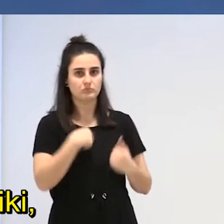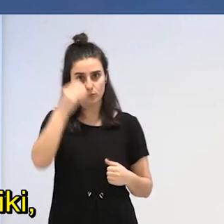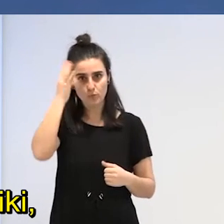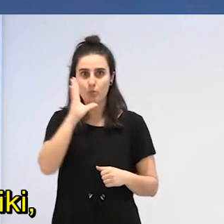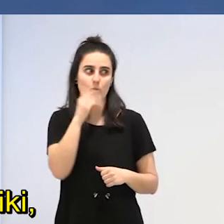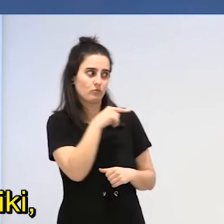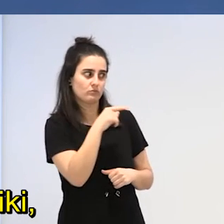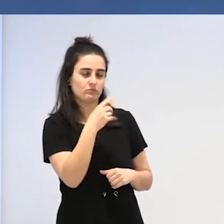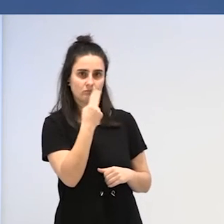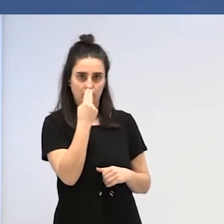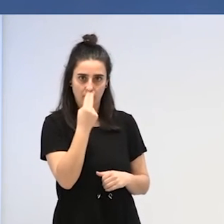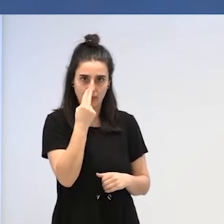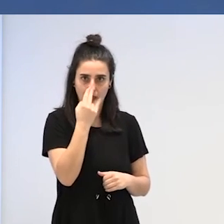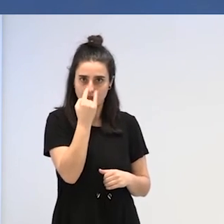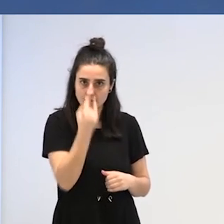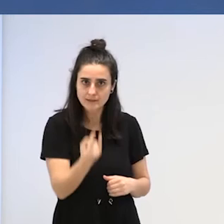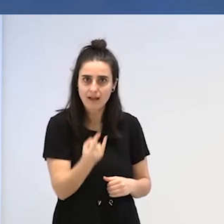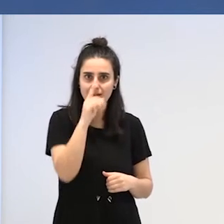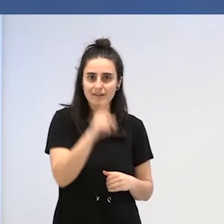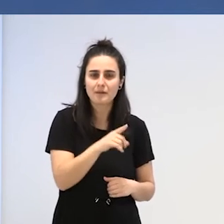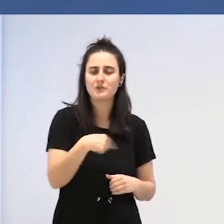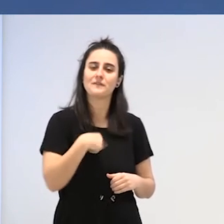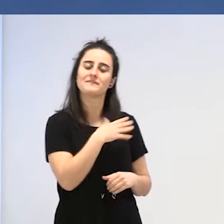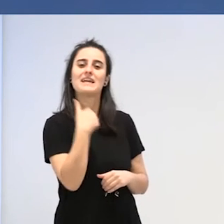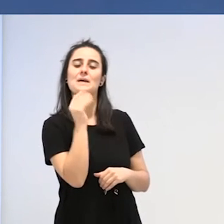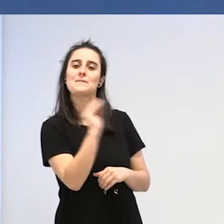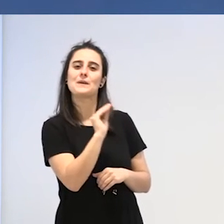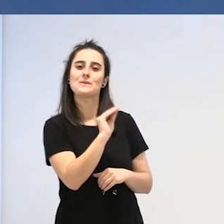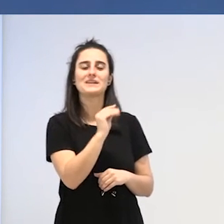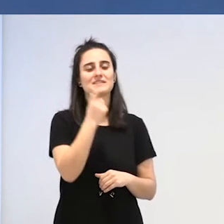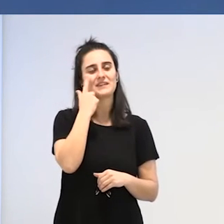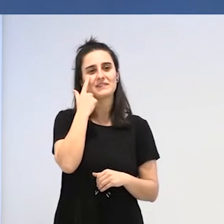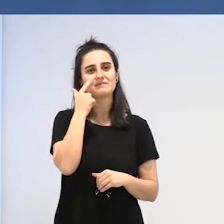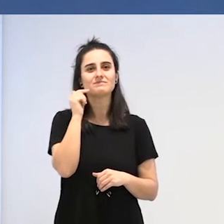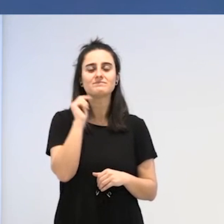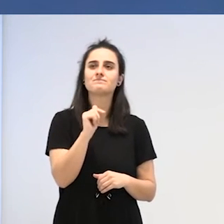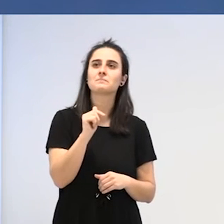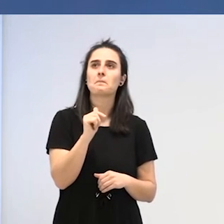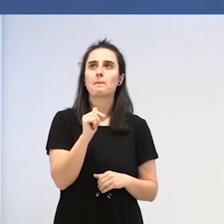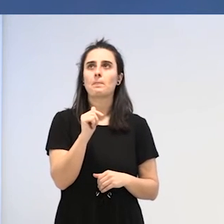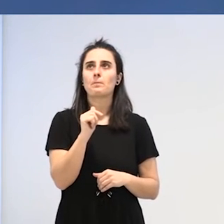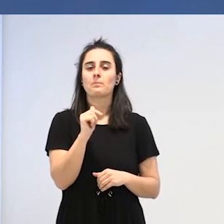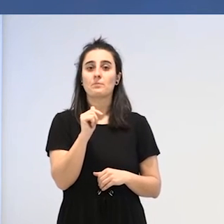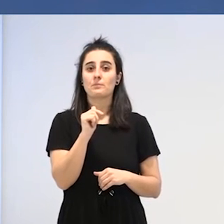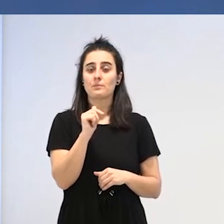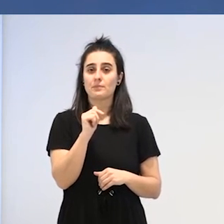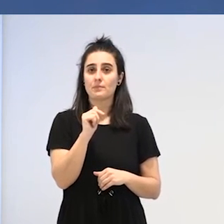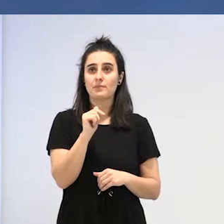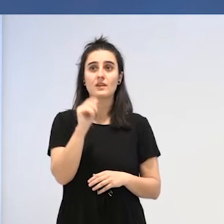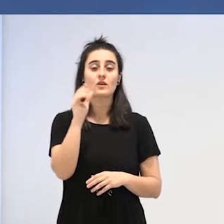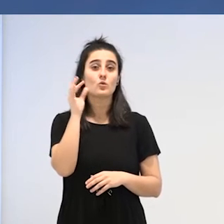interesatzen zaitzula bereziki, baina galdera izango zen ja hortan ja badagoen bai emakume